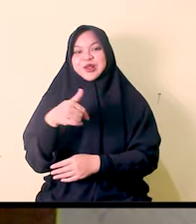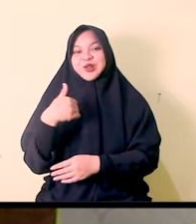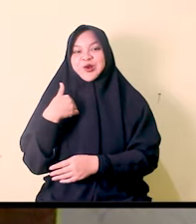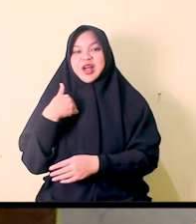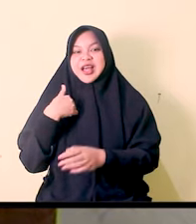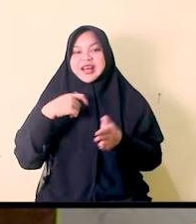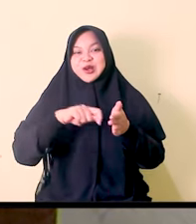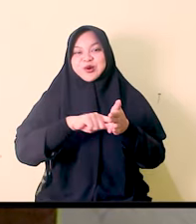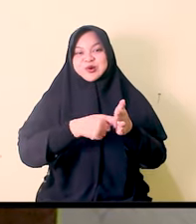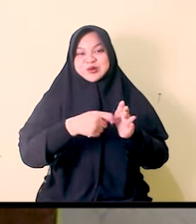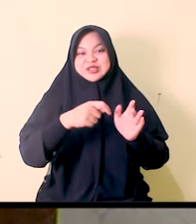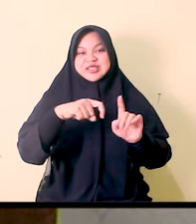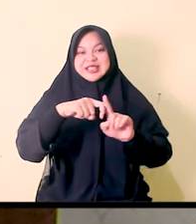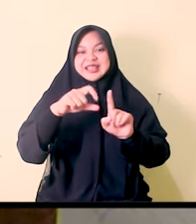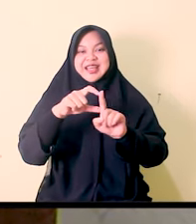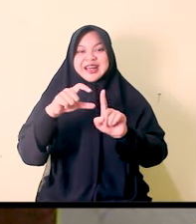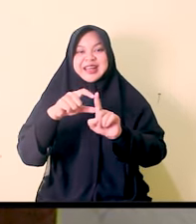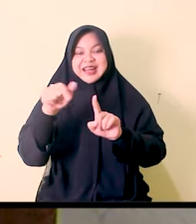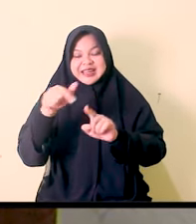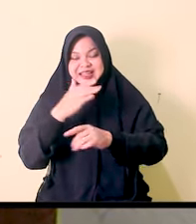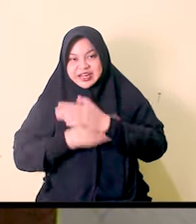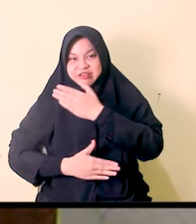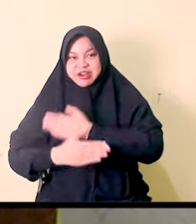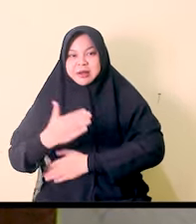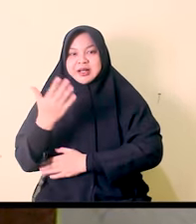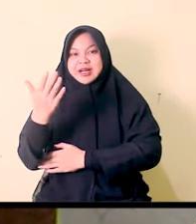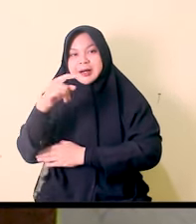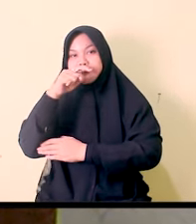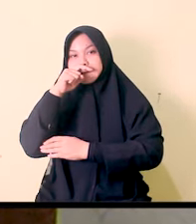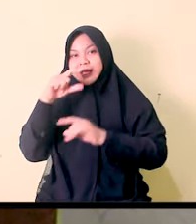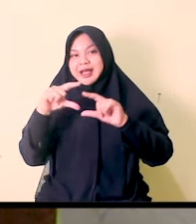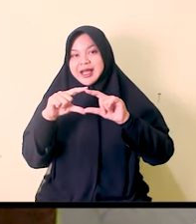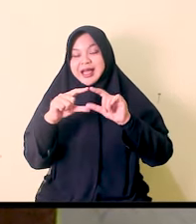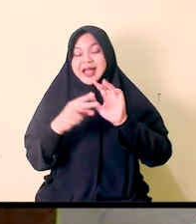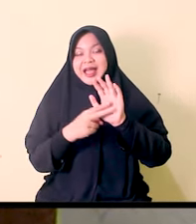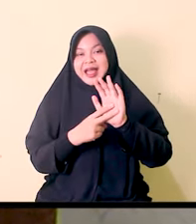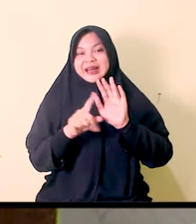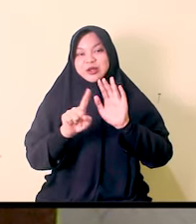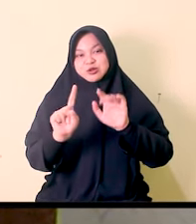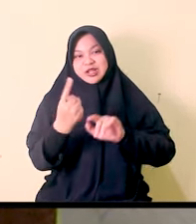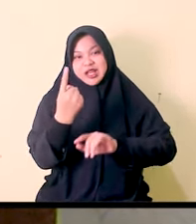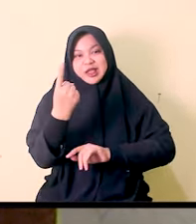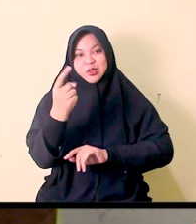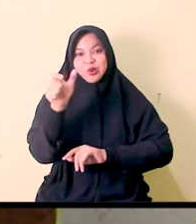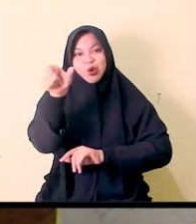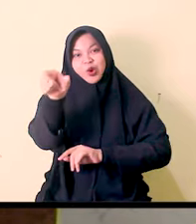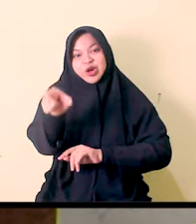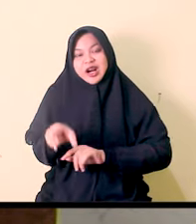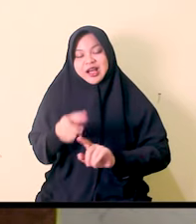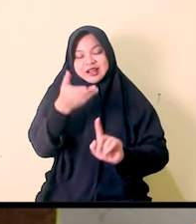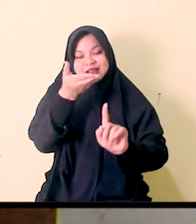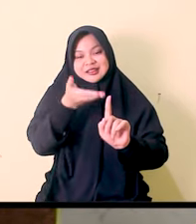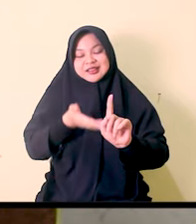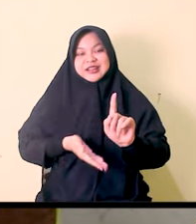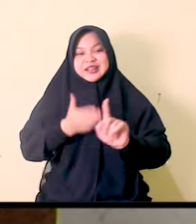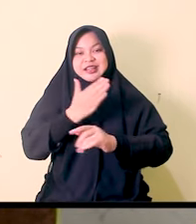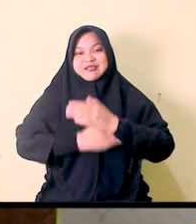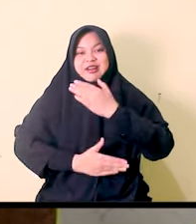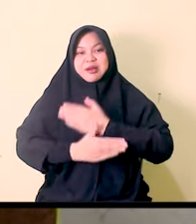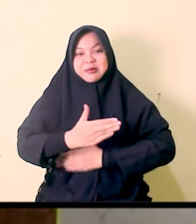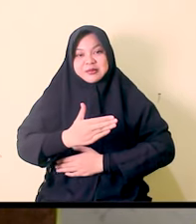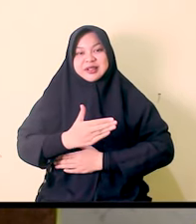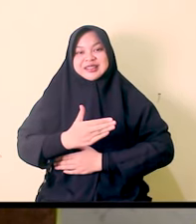kuncinya di kdd-nya nih di divelnya nih dan masang adalah salah satu aktor ya Pak ya aktor